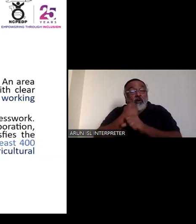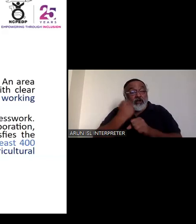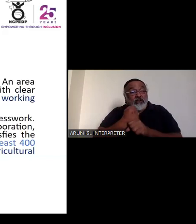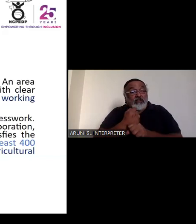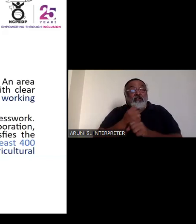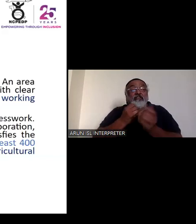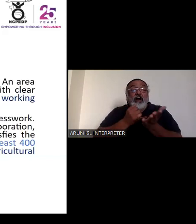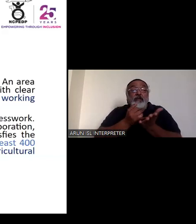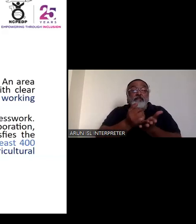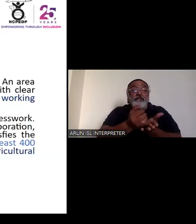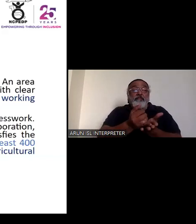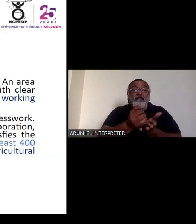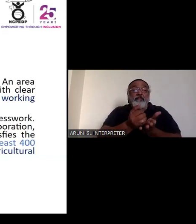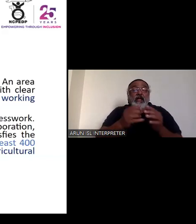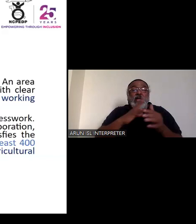वर्किंग